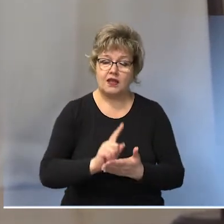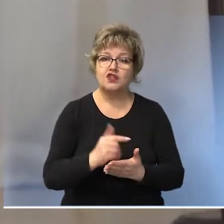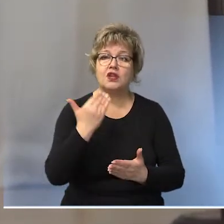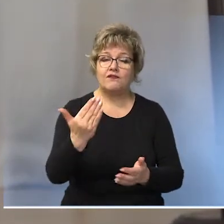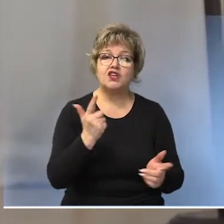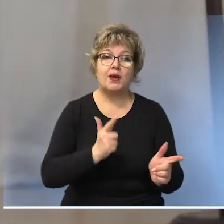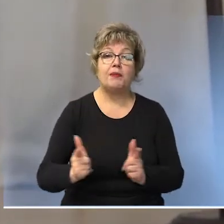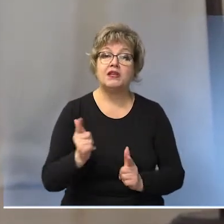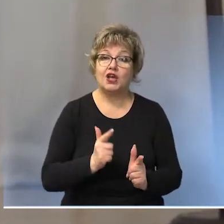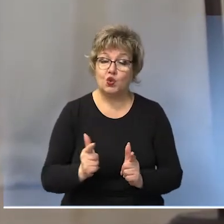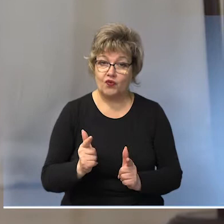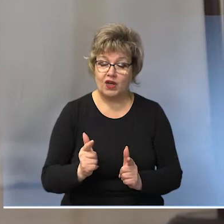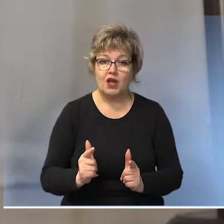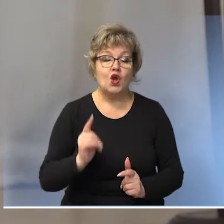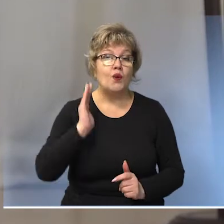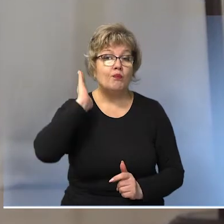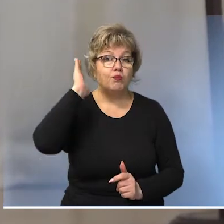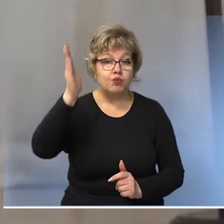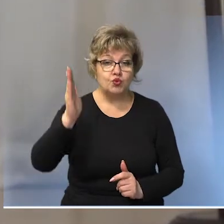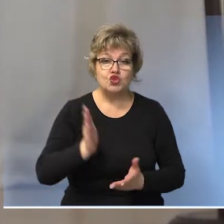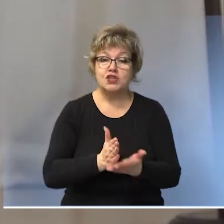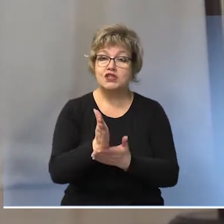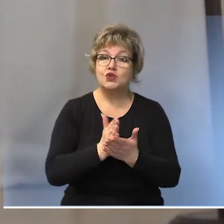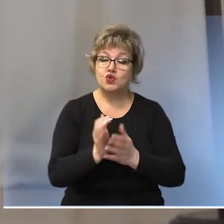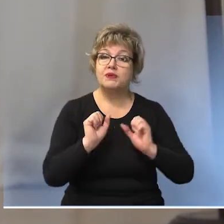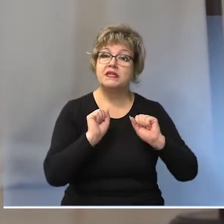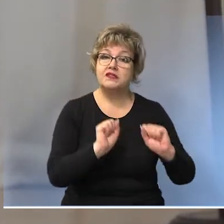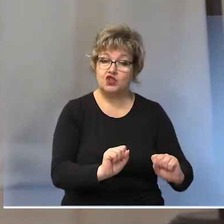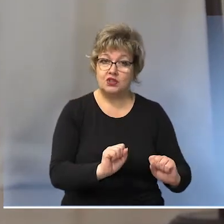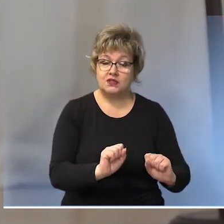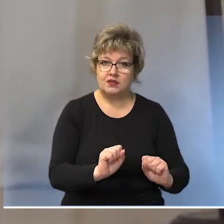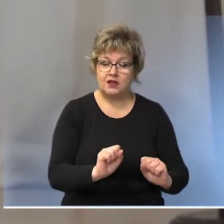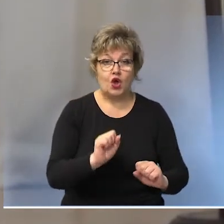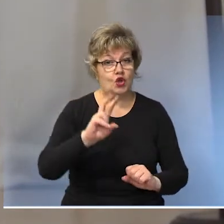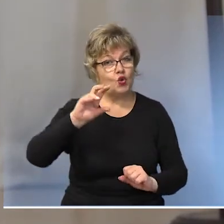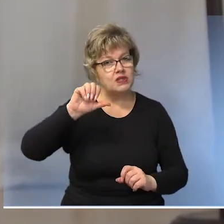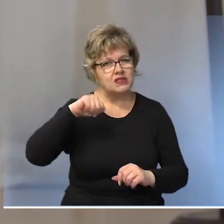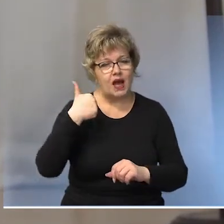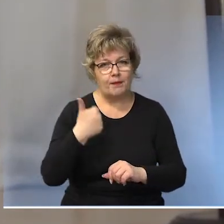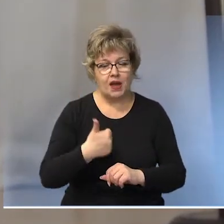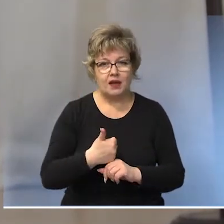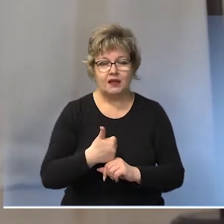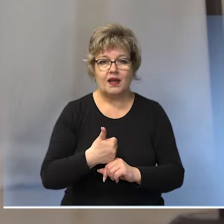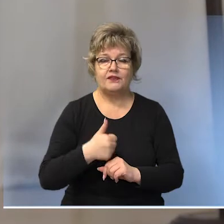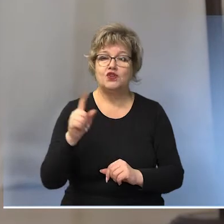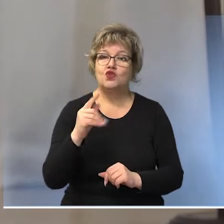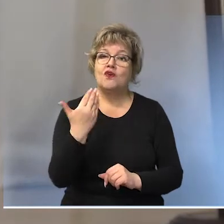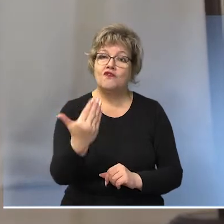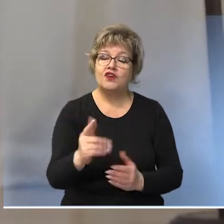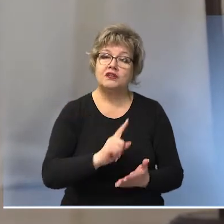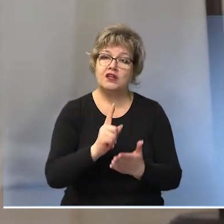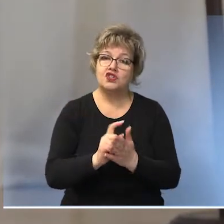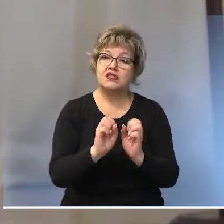конечно, ваша подготовка для будущей, может быть, службы и защиты. Ну а самое главное, это то, что вы